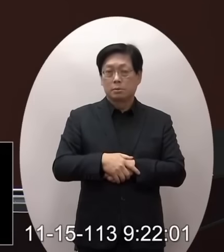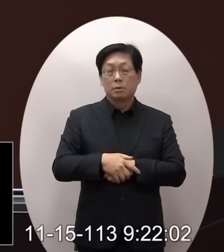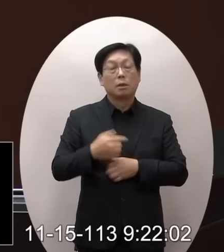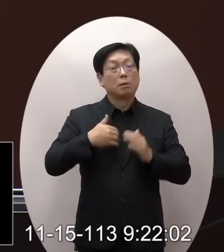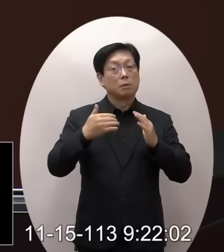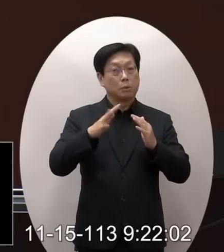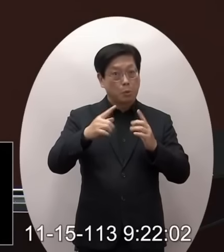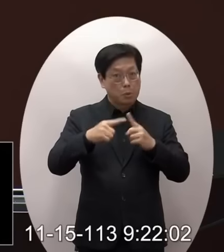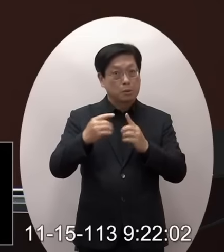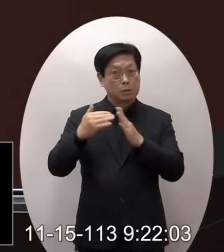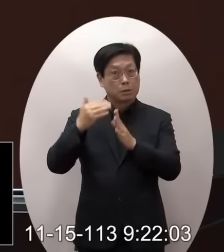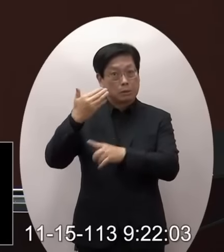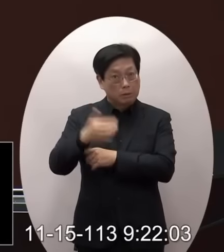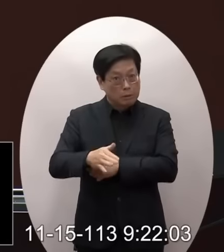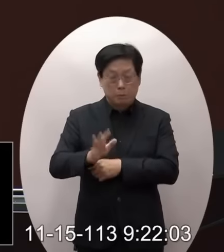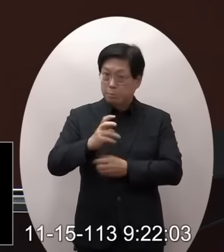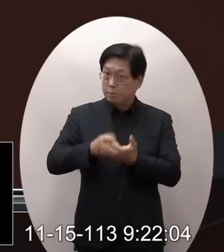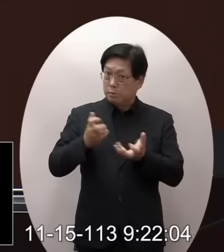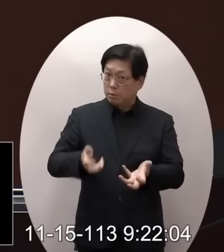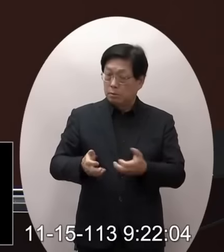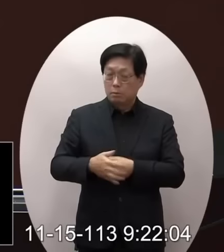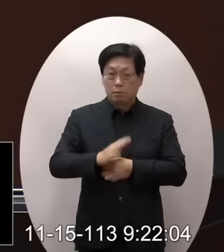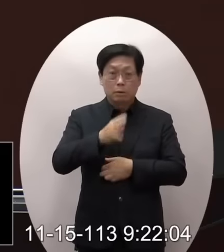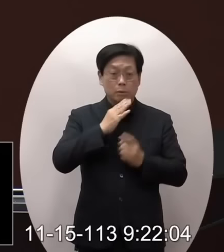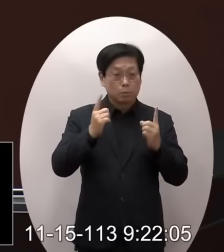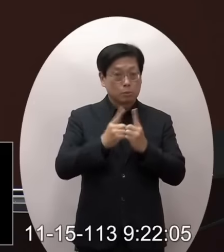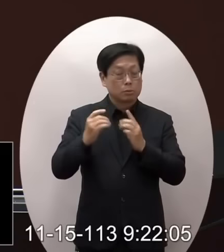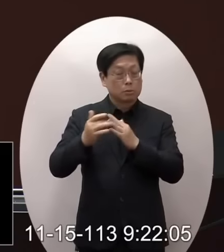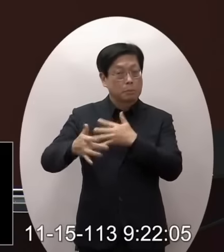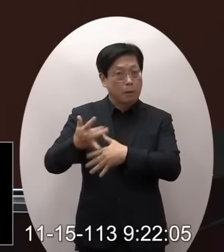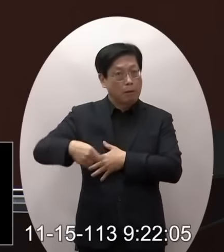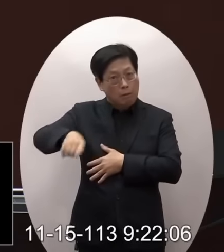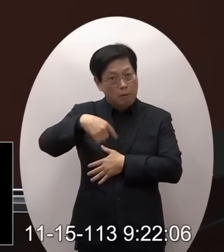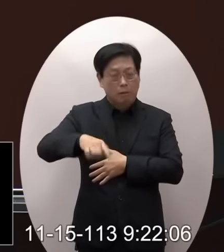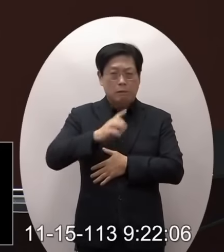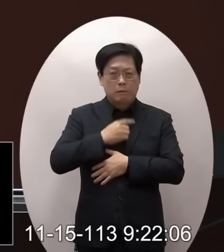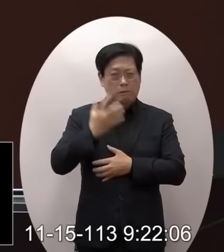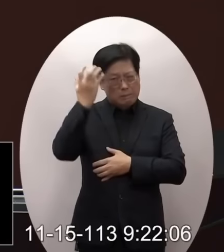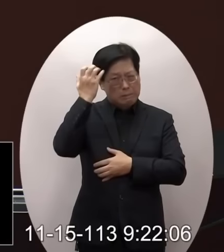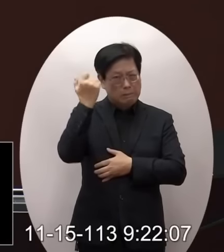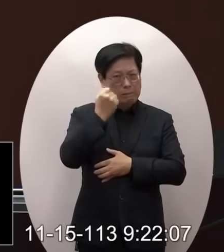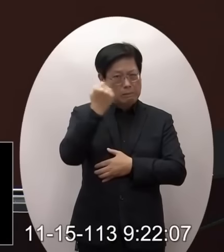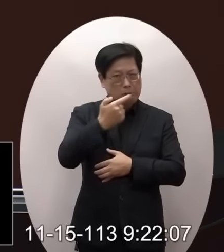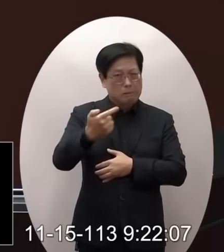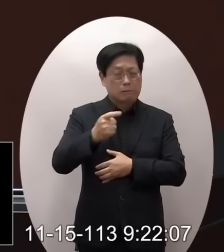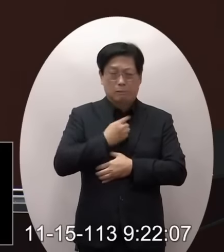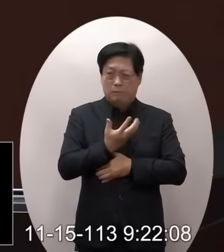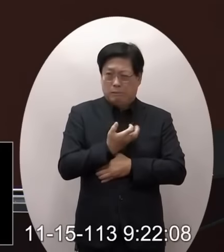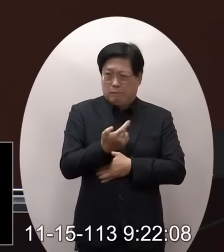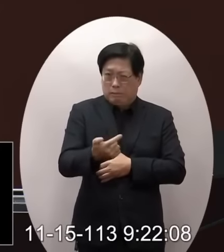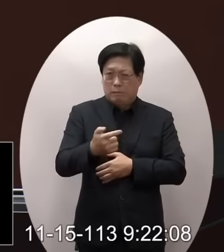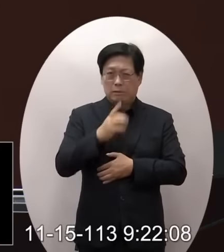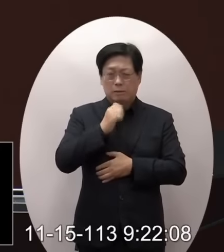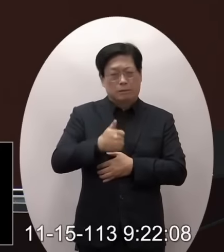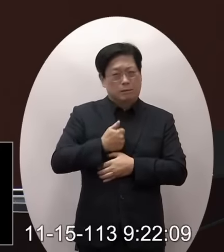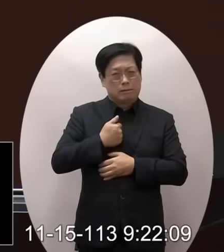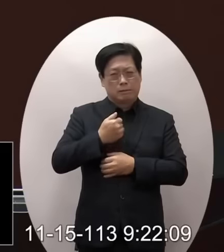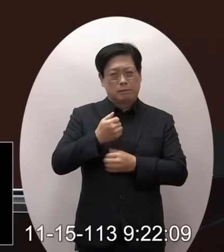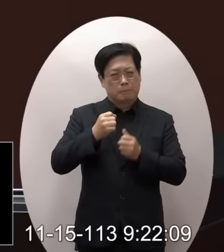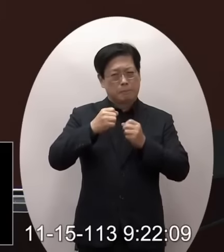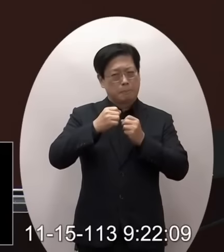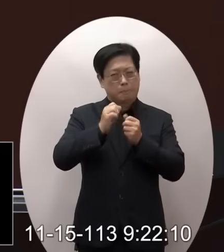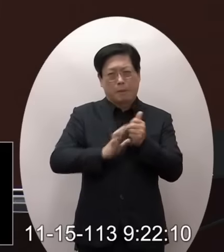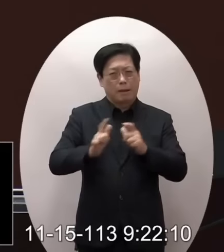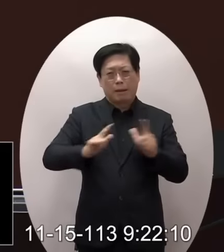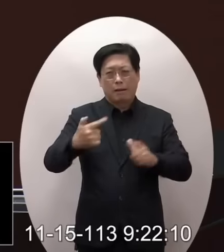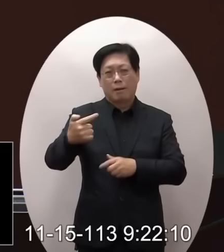里死的人，你认为不严重，但是对家属而言，这是痛彻心扉、世界末日、天崩地裂的事情，这不